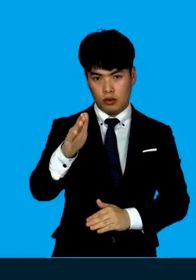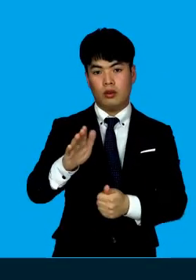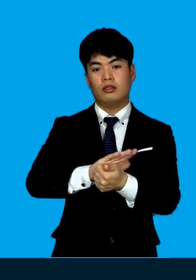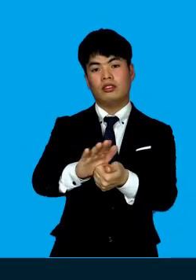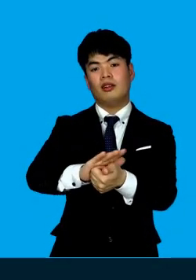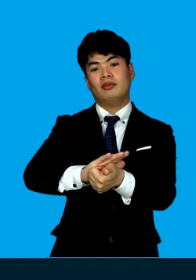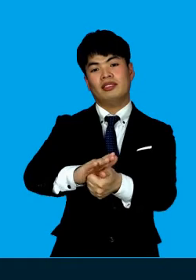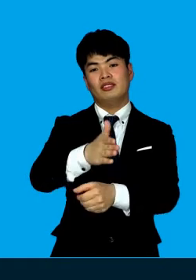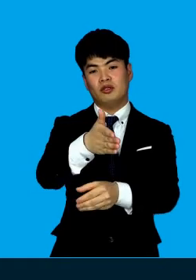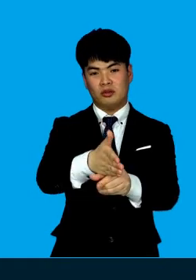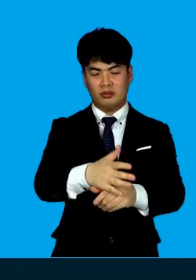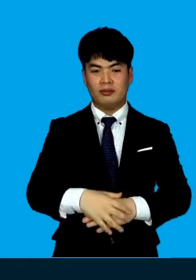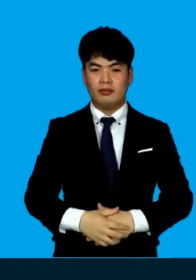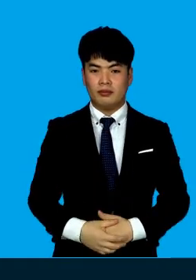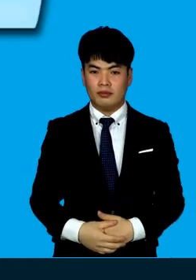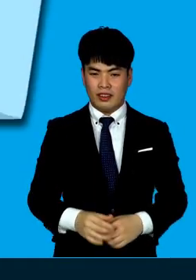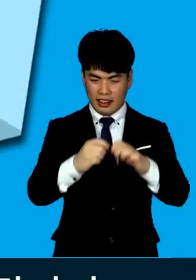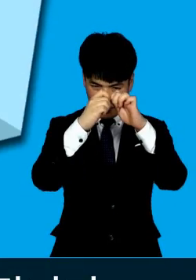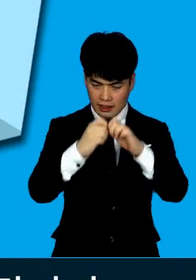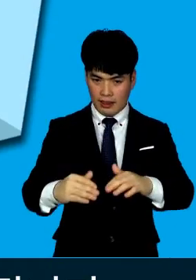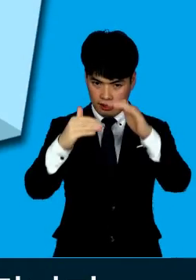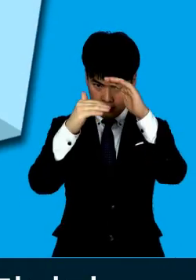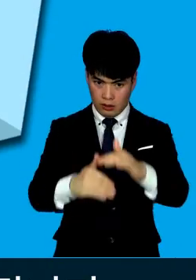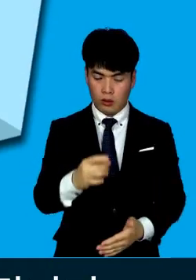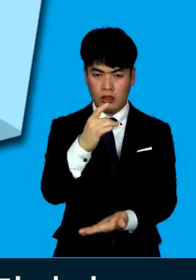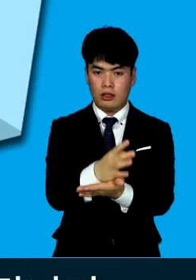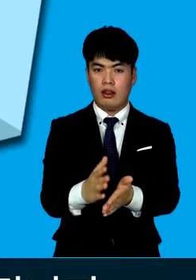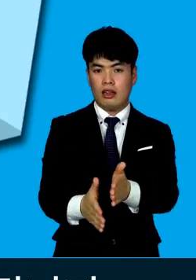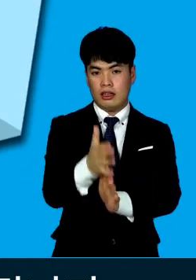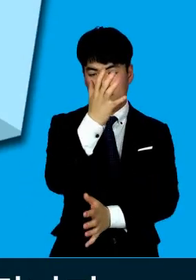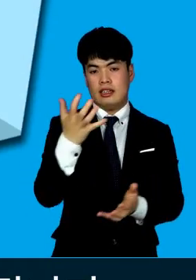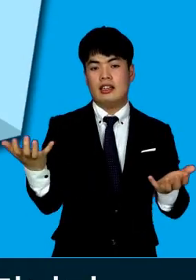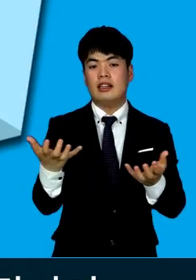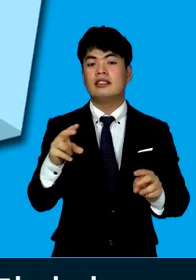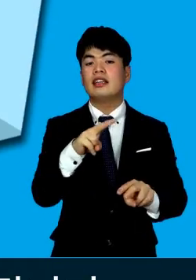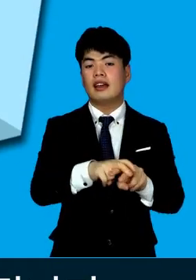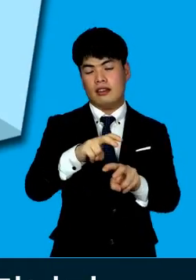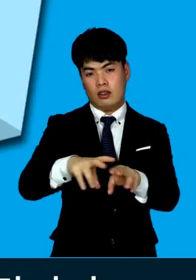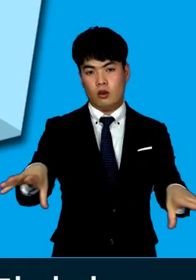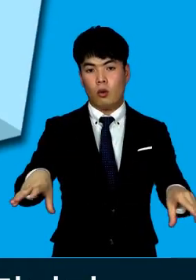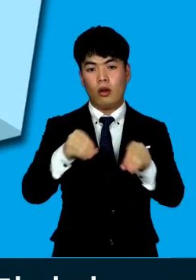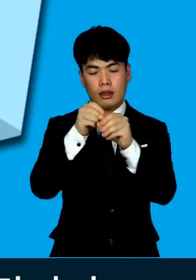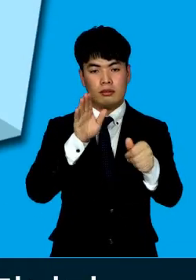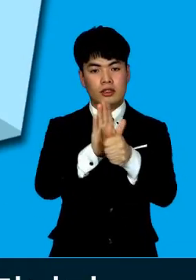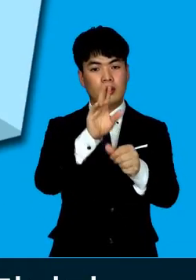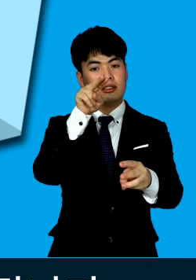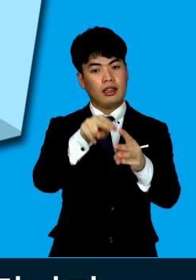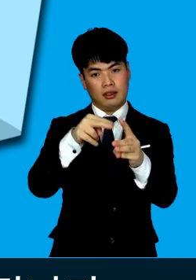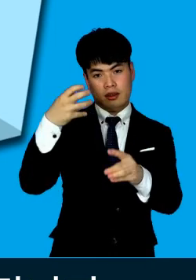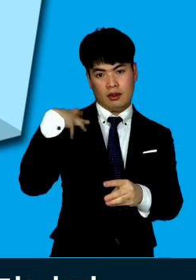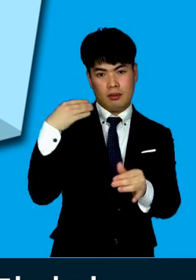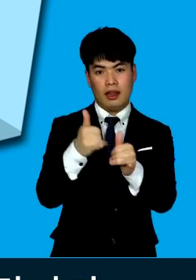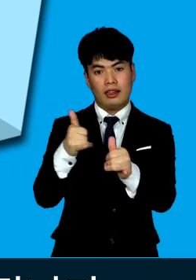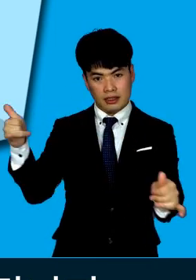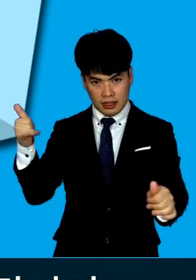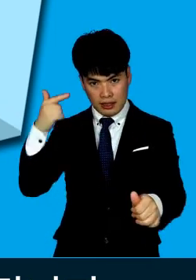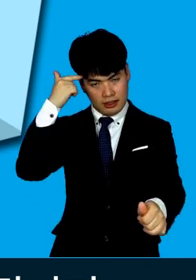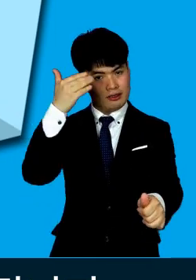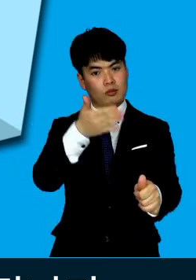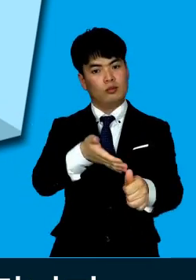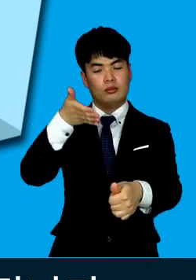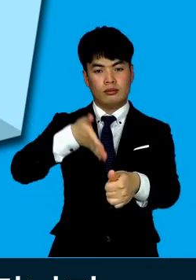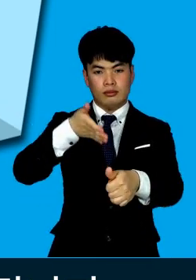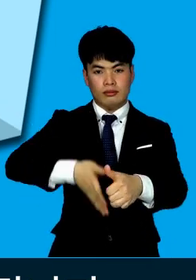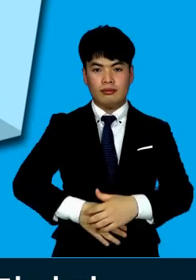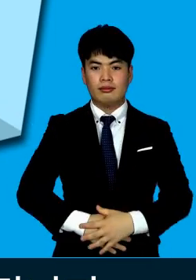무료 채용지원 서비스를 시행하고 있습니다. 자세한 사항은 천안시 일자리 종합지원센터 채용지원 담당자에게 문의 바랍니다.